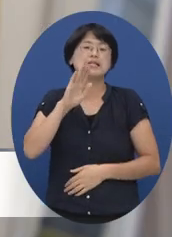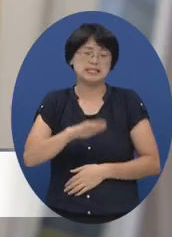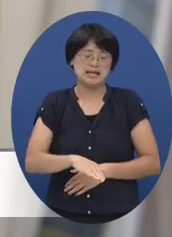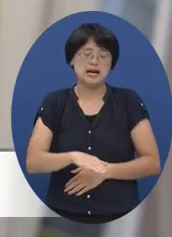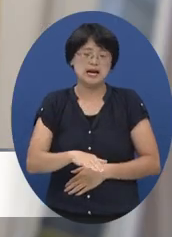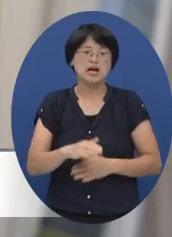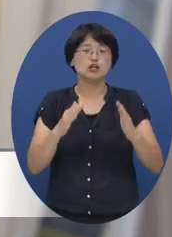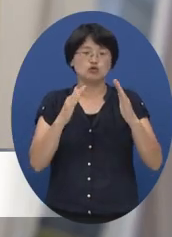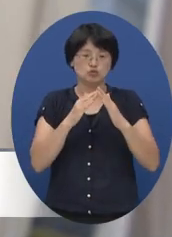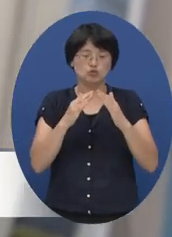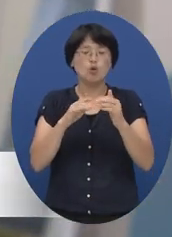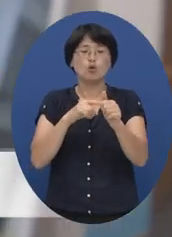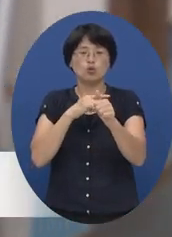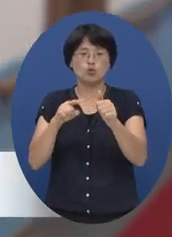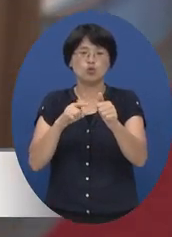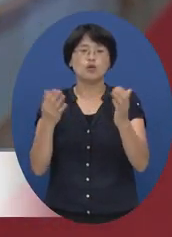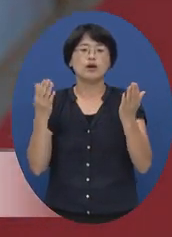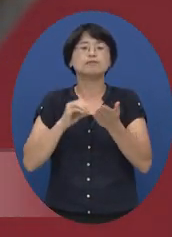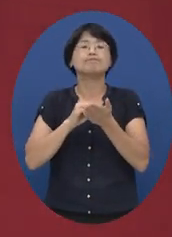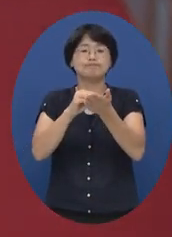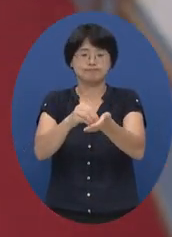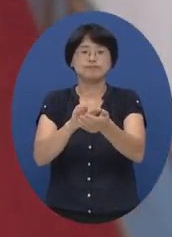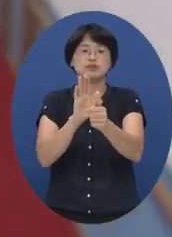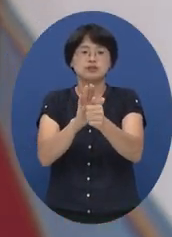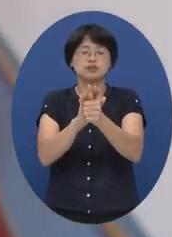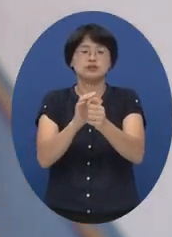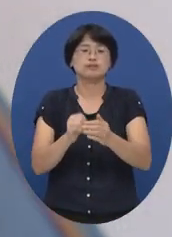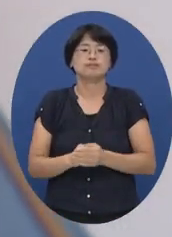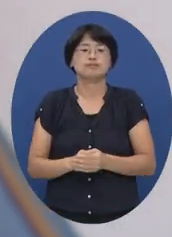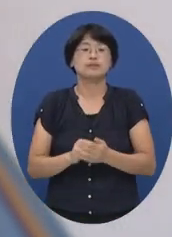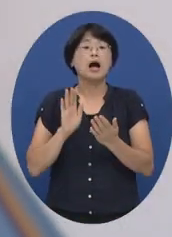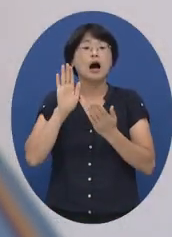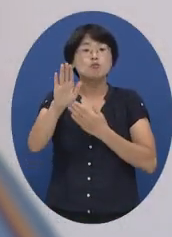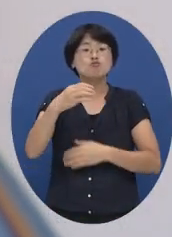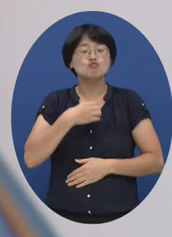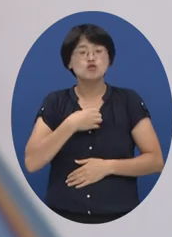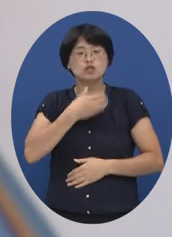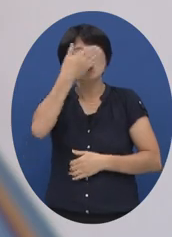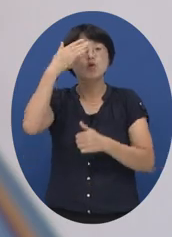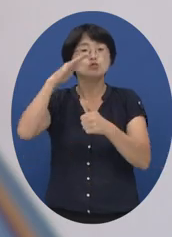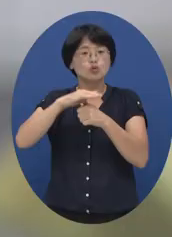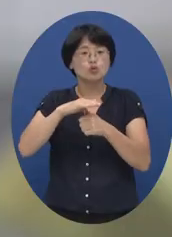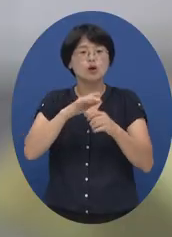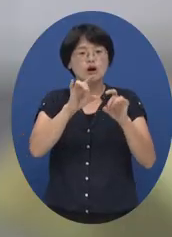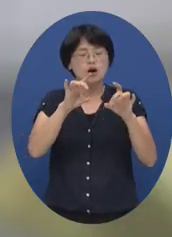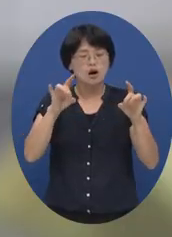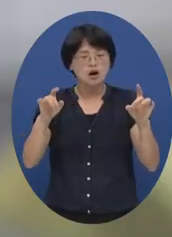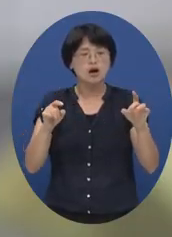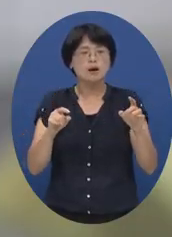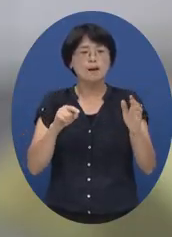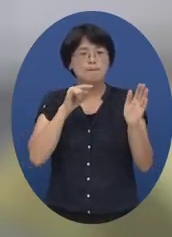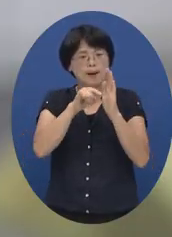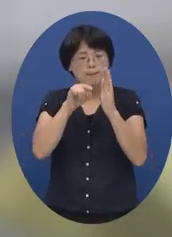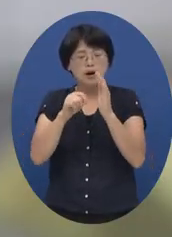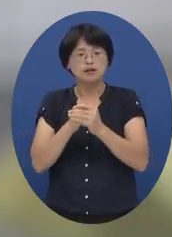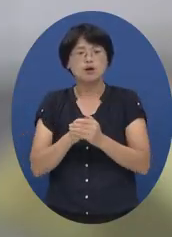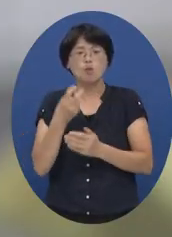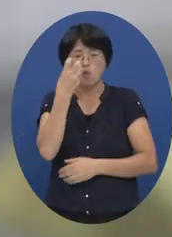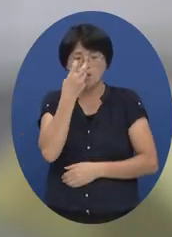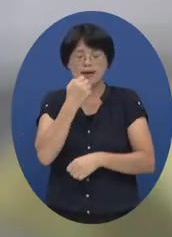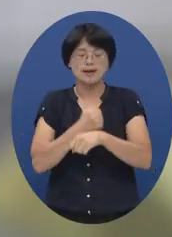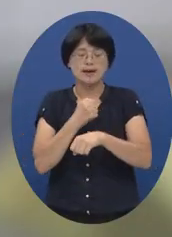주거와 교육, 취업 등을 지원하는 시설입니다. 지원관은 앞으로 위기 청소년들의 개별 거주지를 주기적으로 방문해 사례 관리를